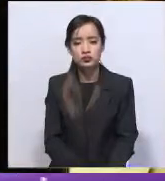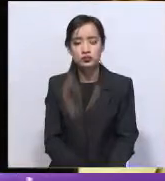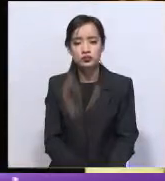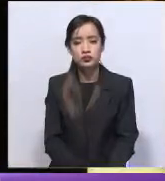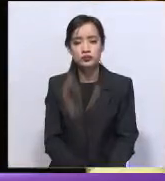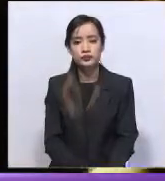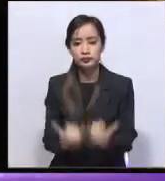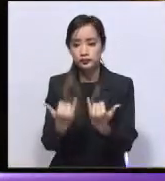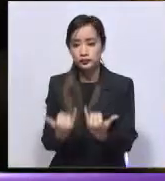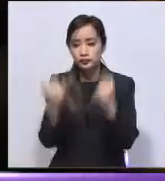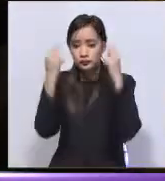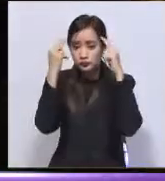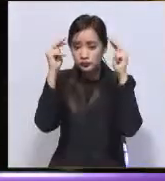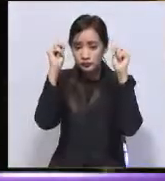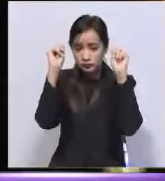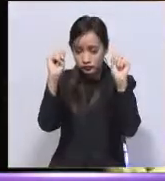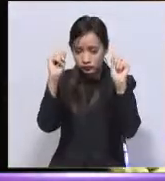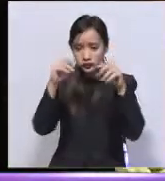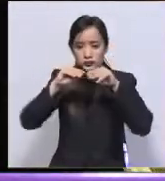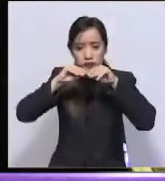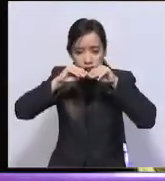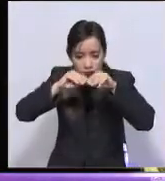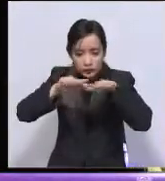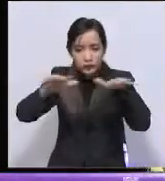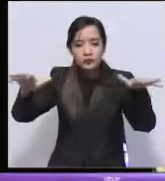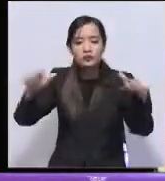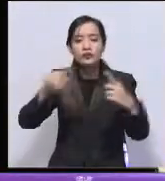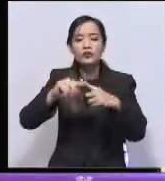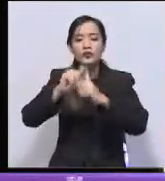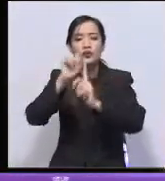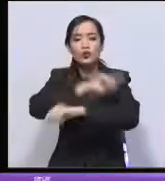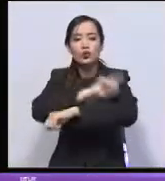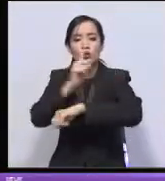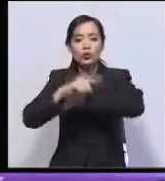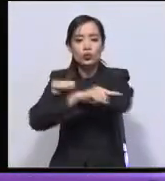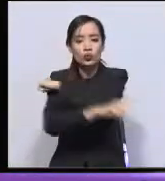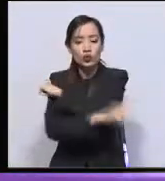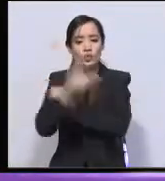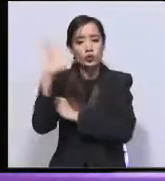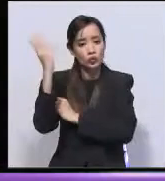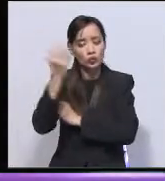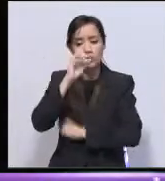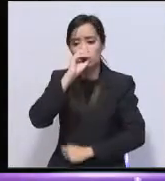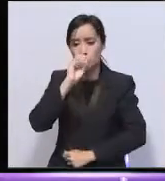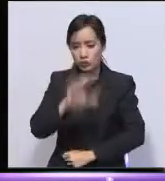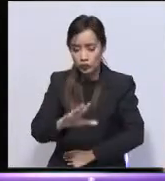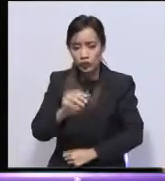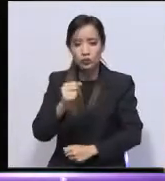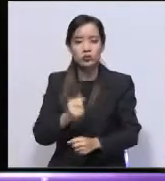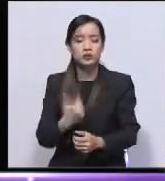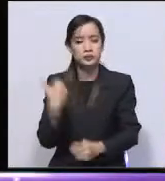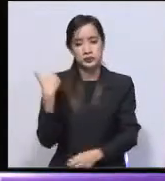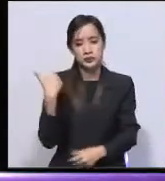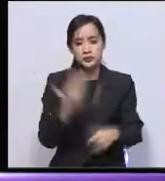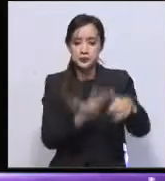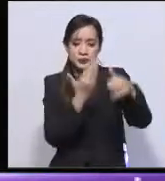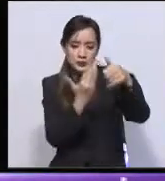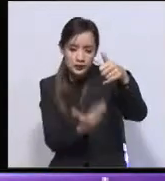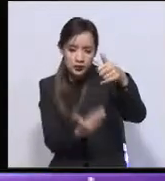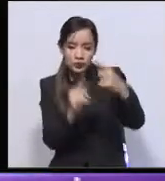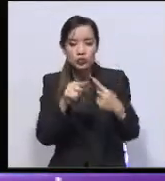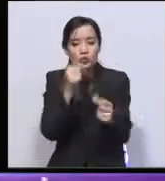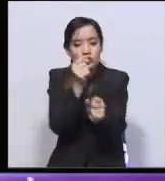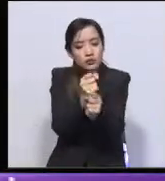โอกาสนี้นายกรัฐมนตรีนำประกาศเจตนารมณ์ในวันต่อต้านคอร์รัปชันสากลว่าจะประพฤติจะมีพฤติกรรม